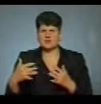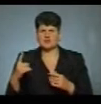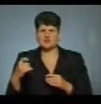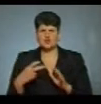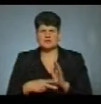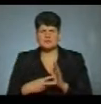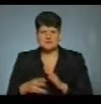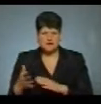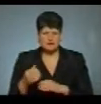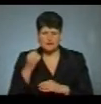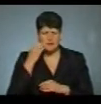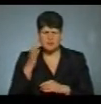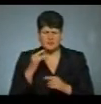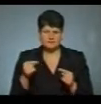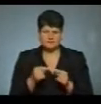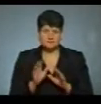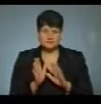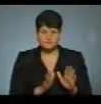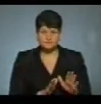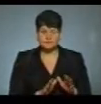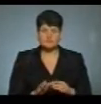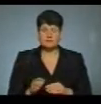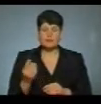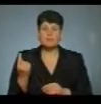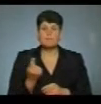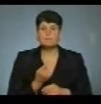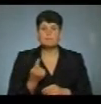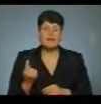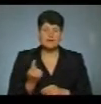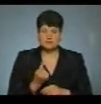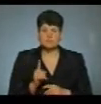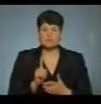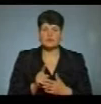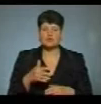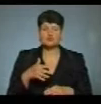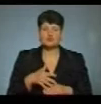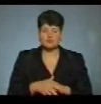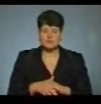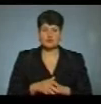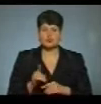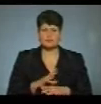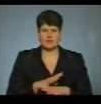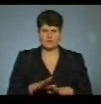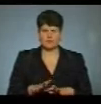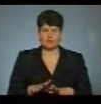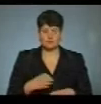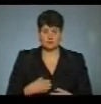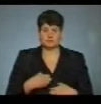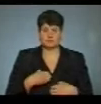просто вже по пам'яті не пам'ятаю. От, тому перше, що ми повинні зрозуміти, я хотів би просто, щоб не було цього ажіотажу,